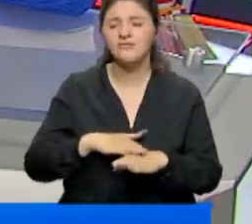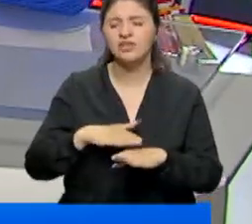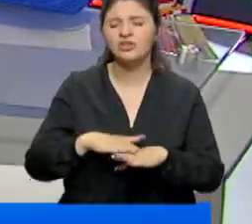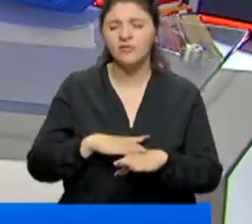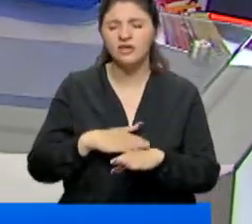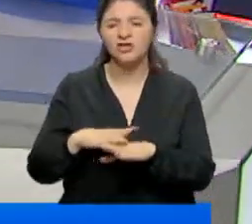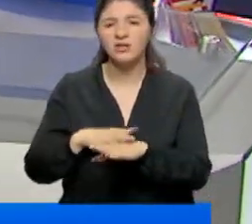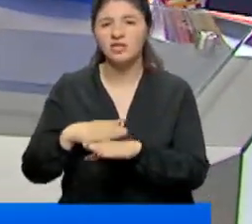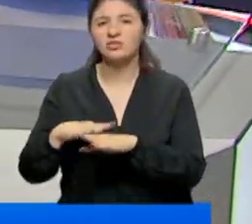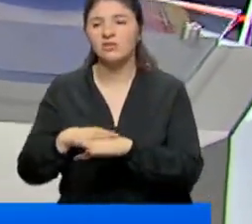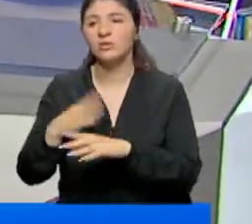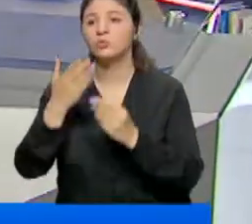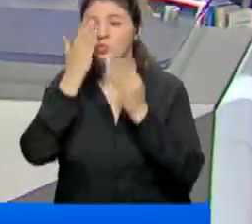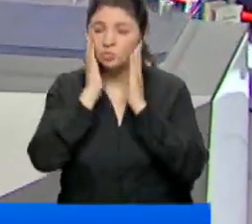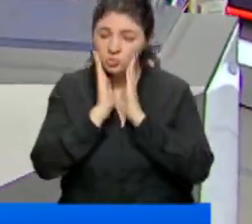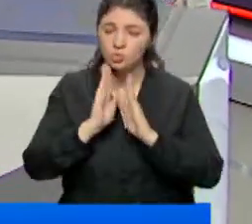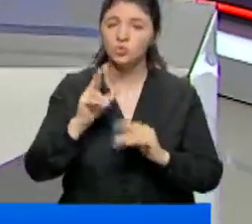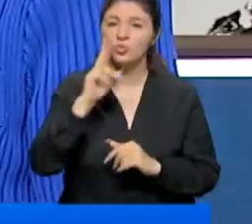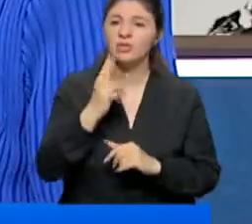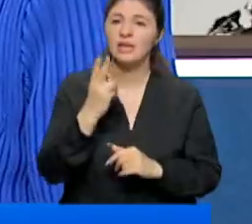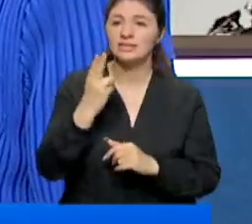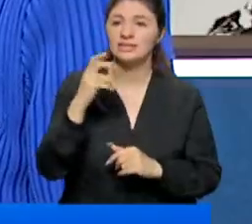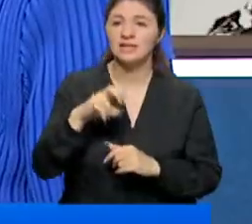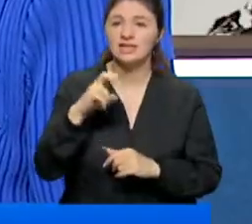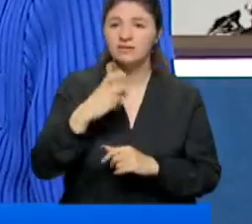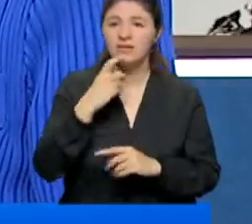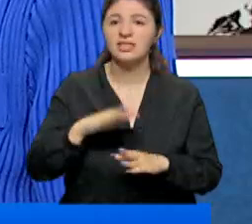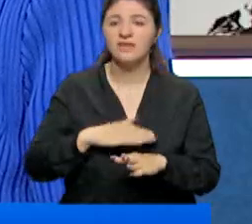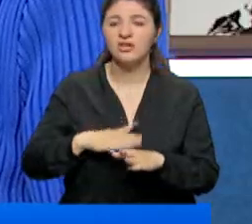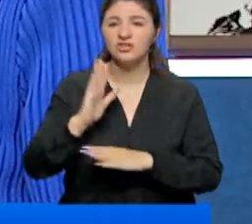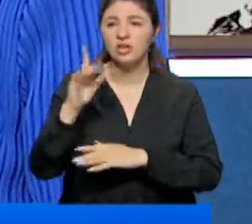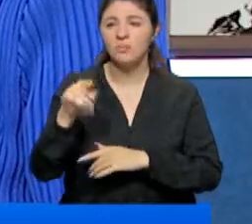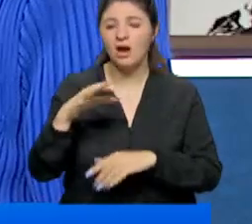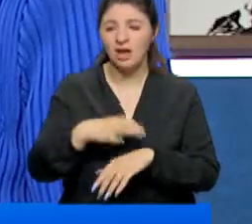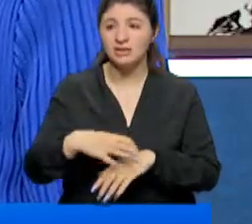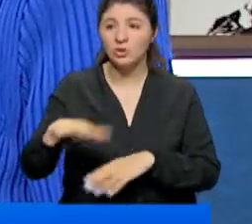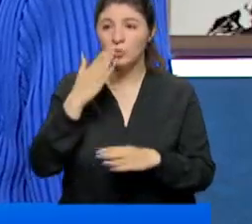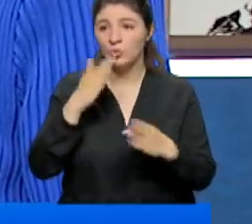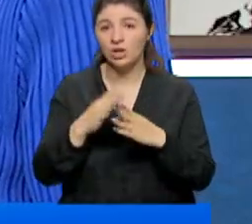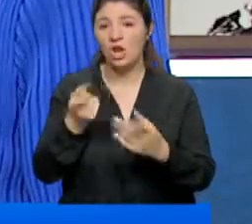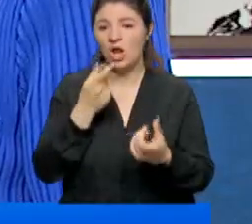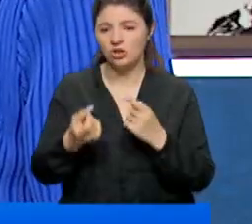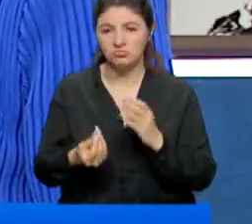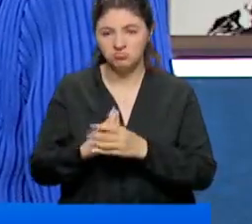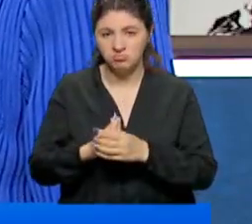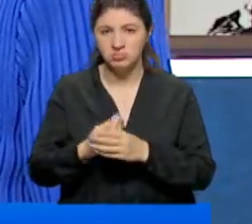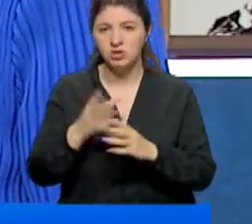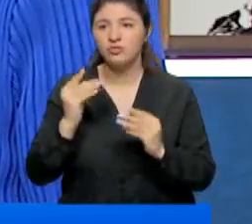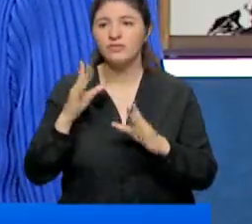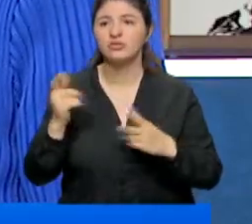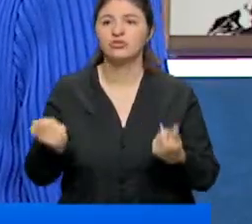ilerleyici olabiliyor Çok şükür ki son 7 8 yıldır yavaş ilerleyen bu hastalara da uygun ilaçlar çıktı